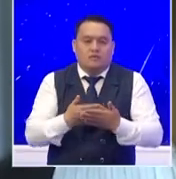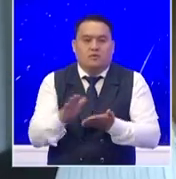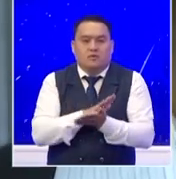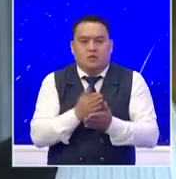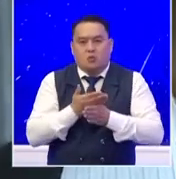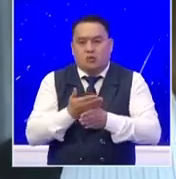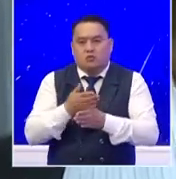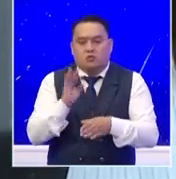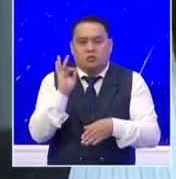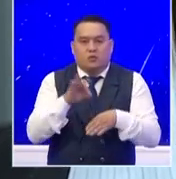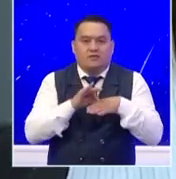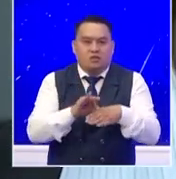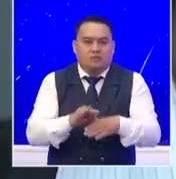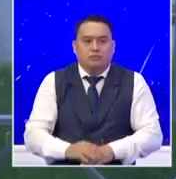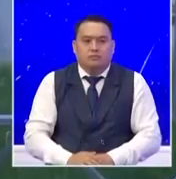движение.